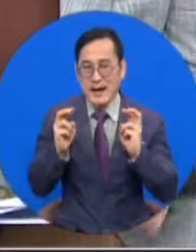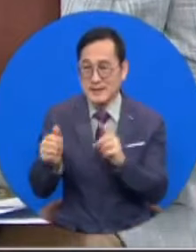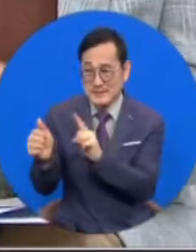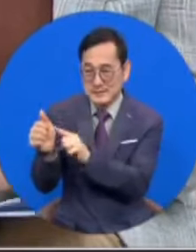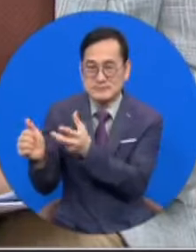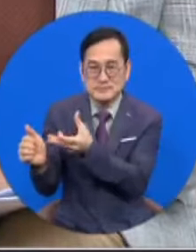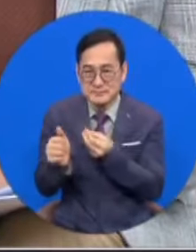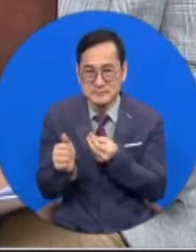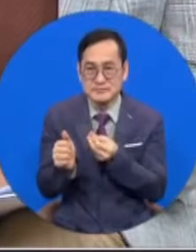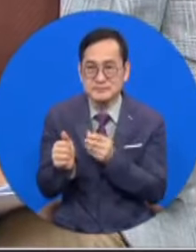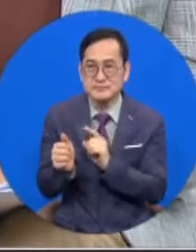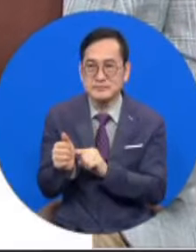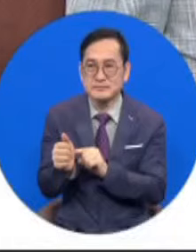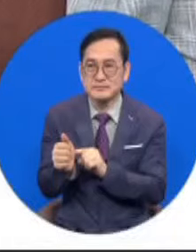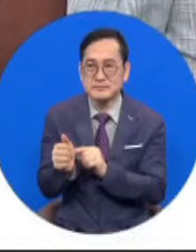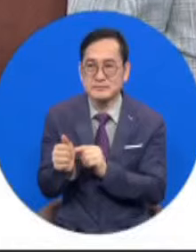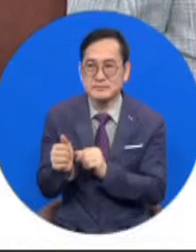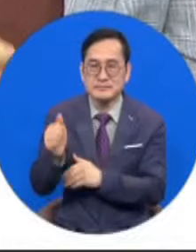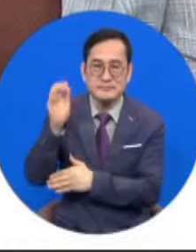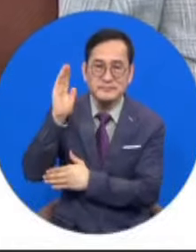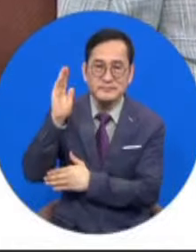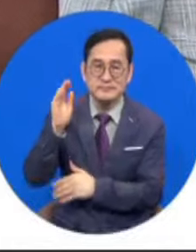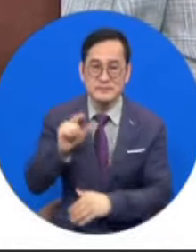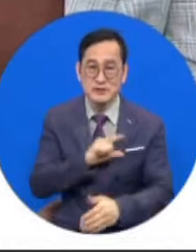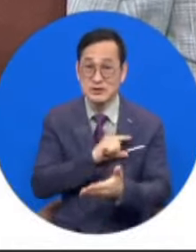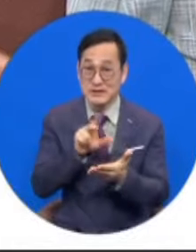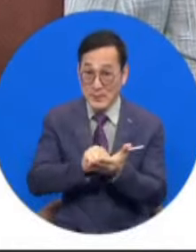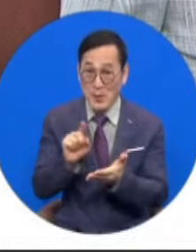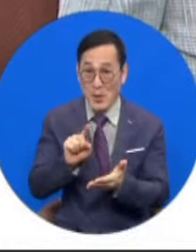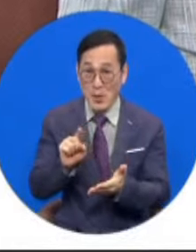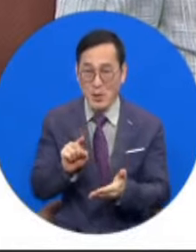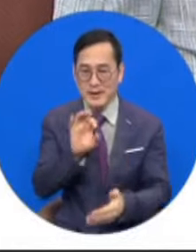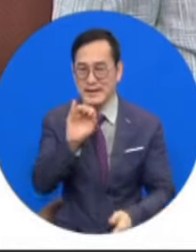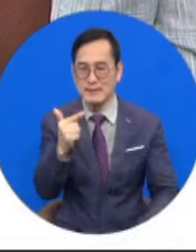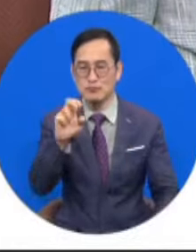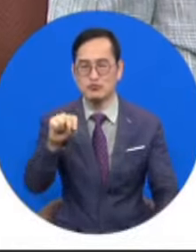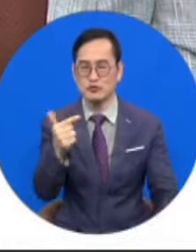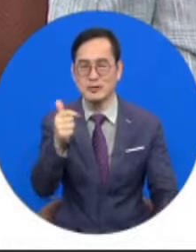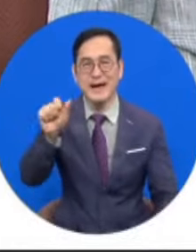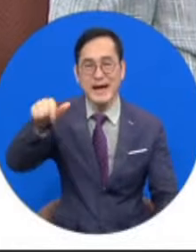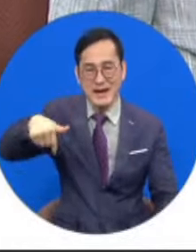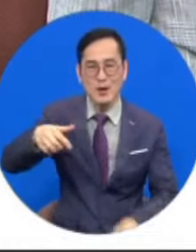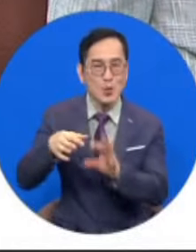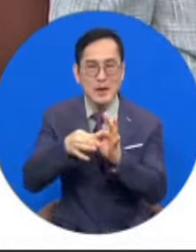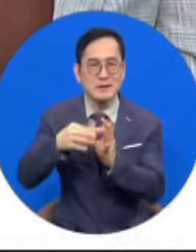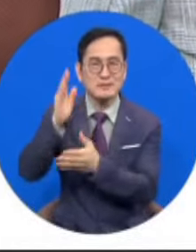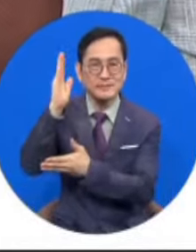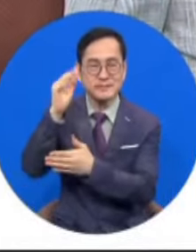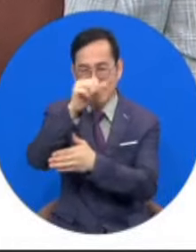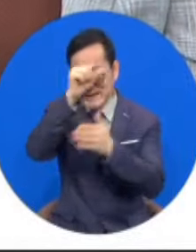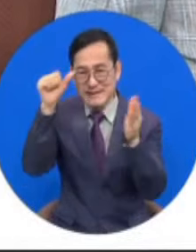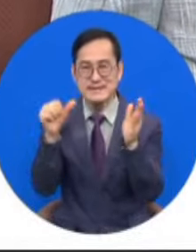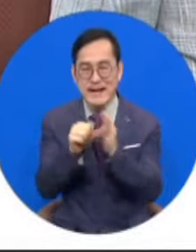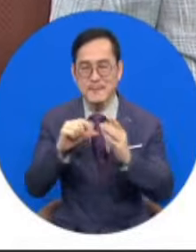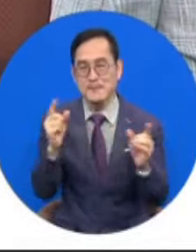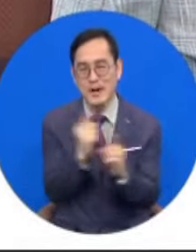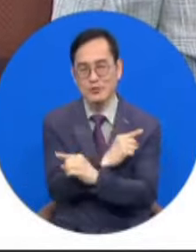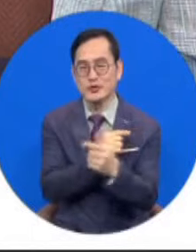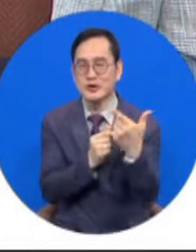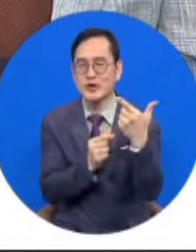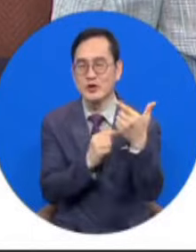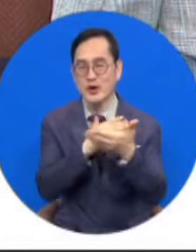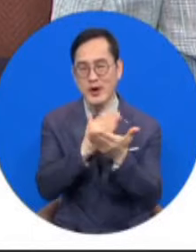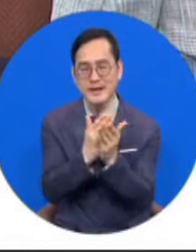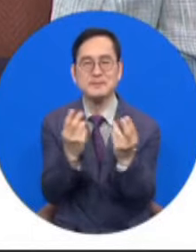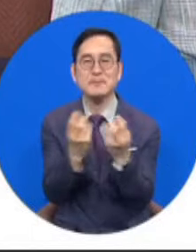강사가 그래서 초청을 해서 주제가 이제 인문학에 관련된 특강인데 인생을 바꾸는 여섯 가지 방법